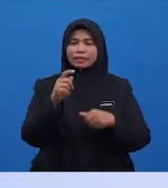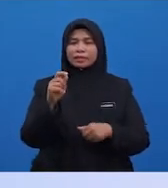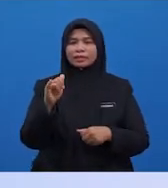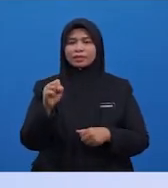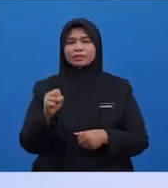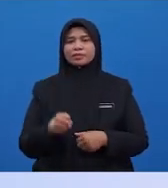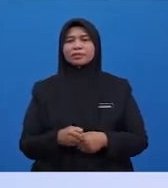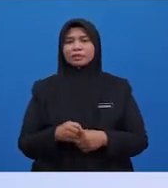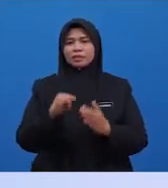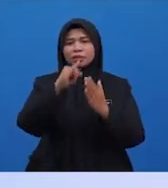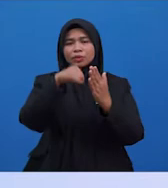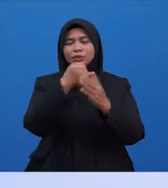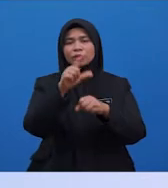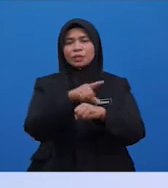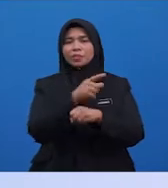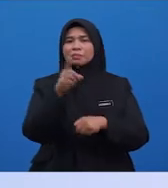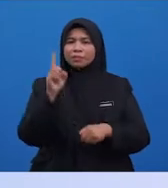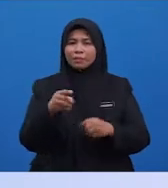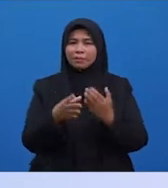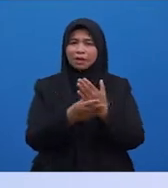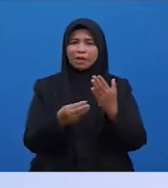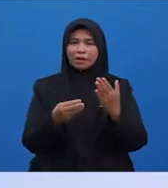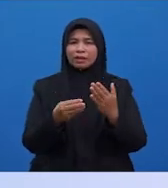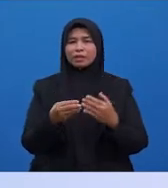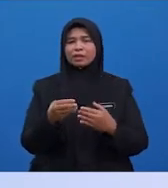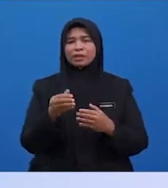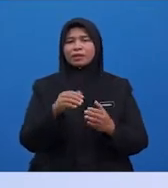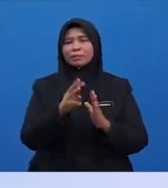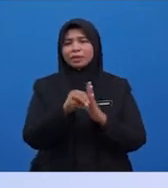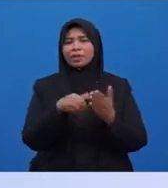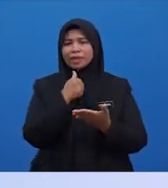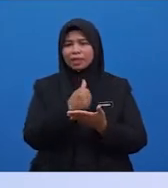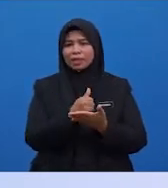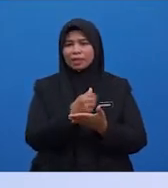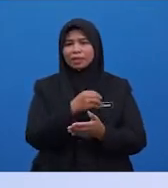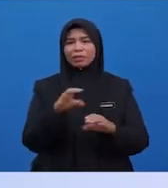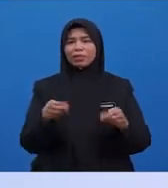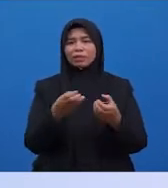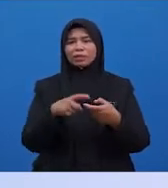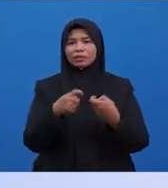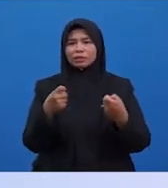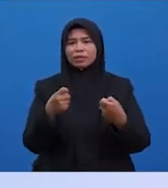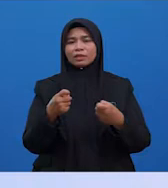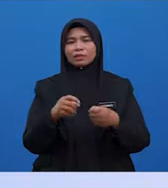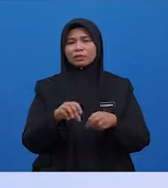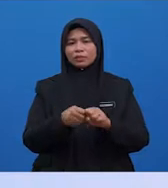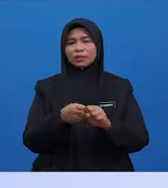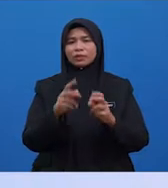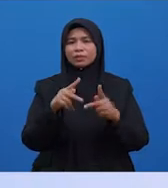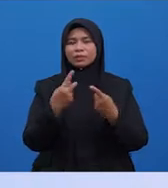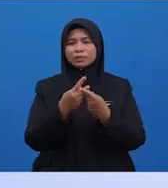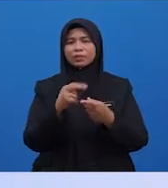Saintis. Jurulatih mestilah mahir menganalisa, menilai dan membuat keputusan